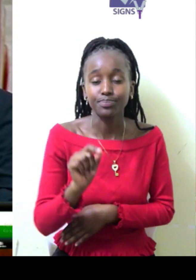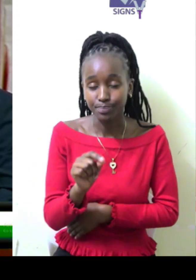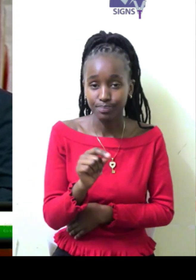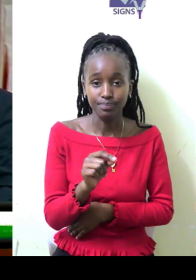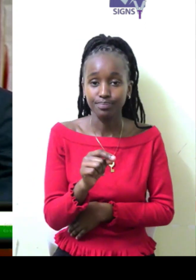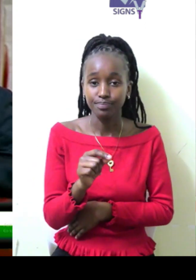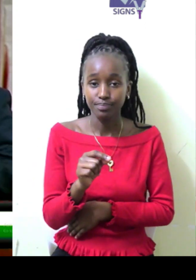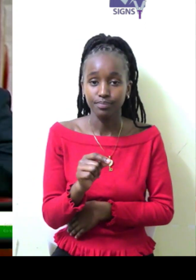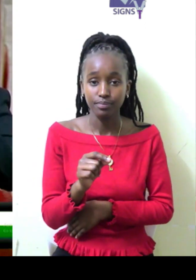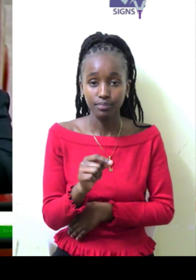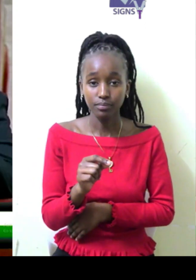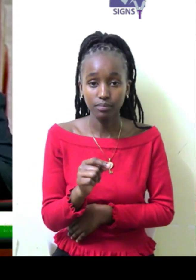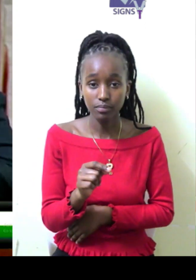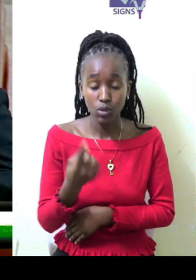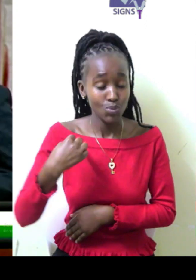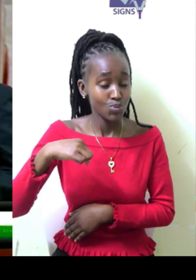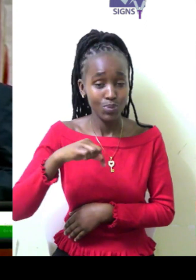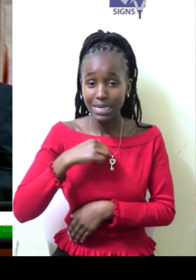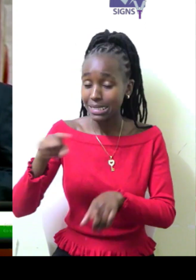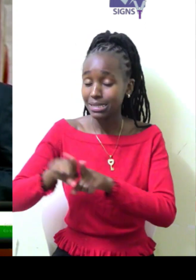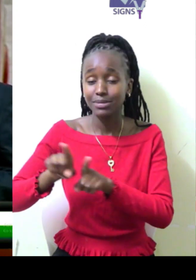Hapo sisi ndo tunasema, na mwananchi amesema